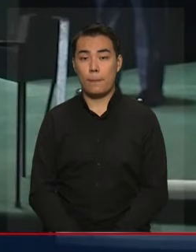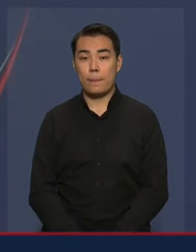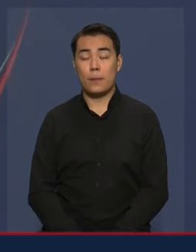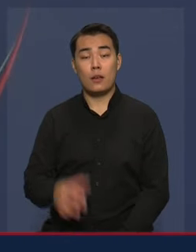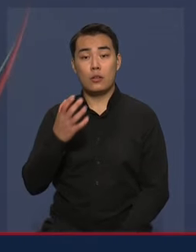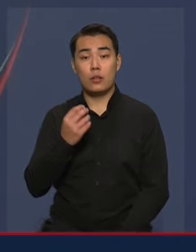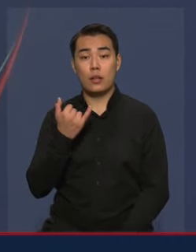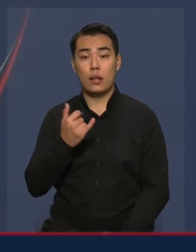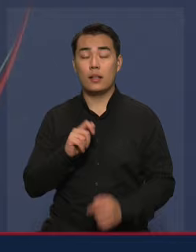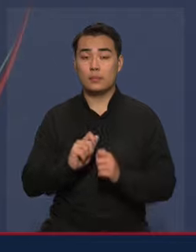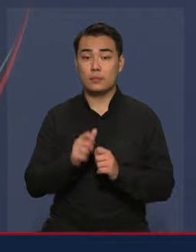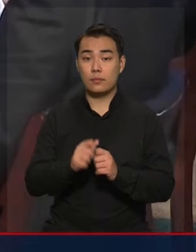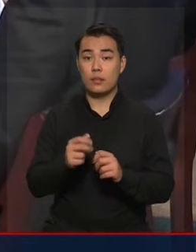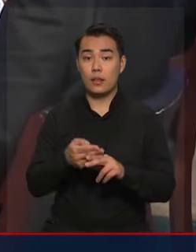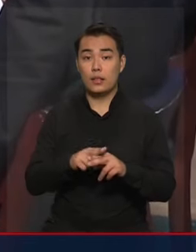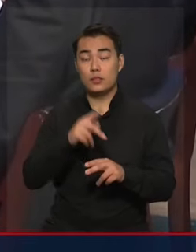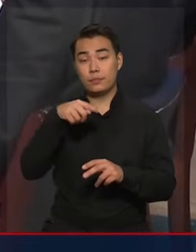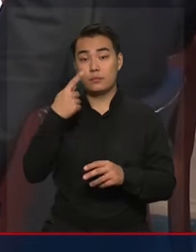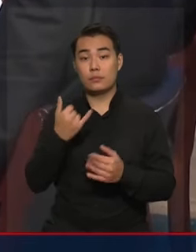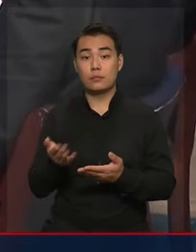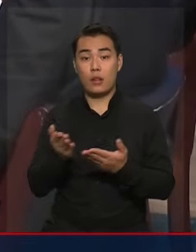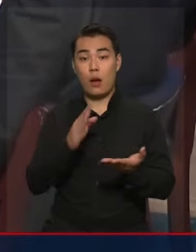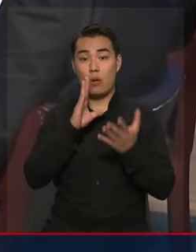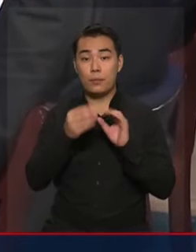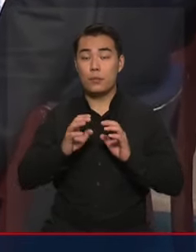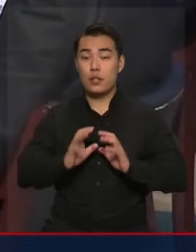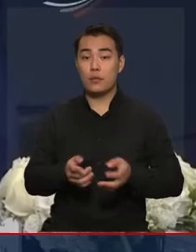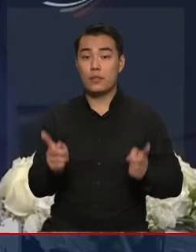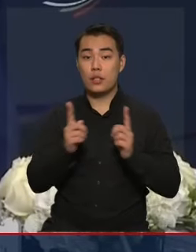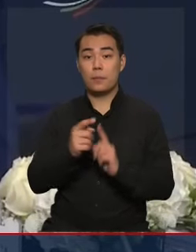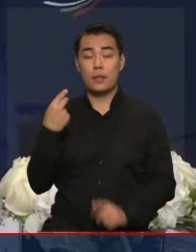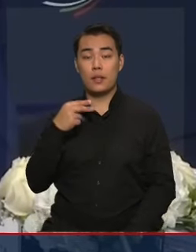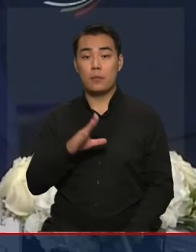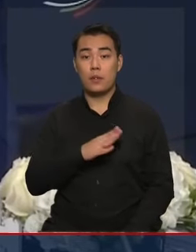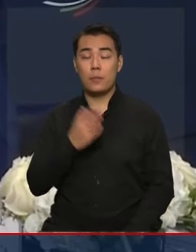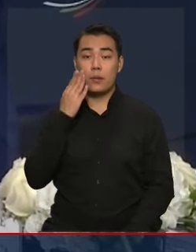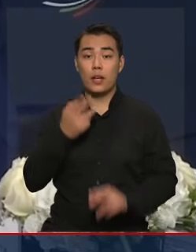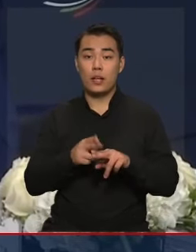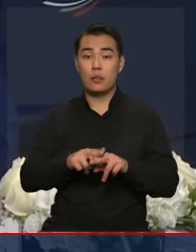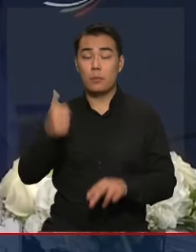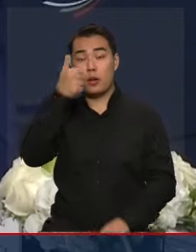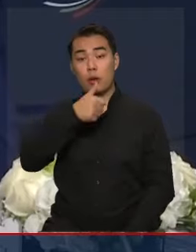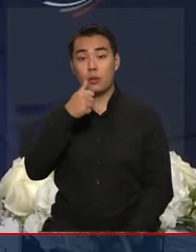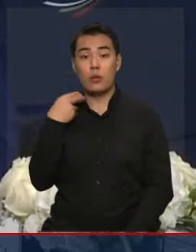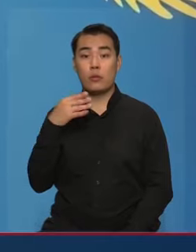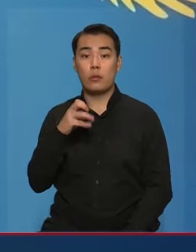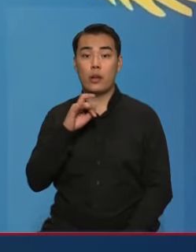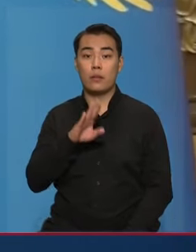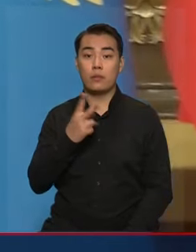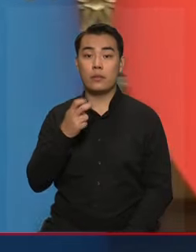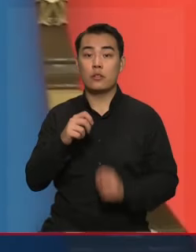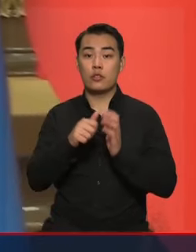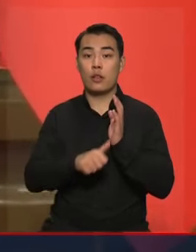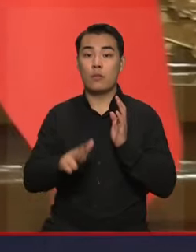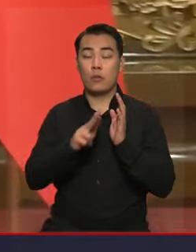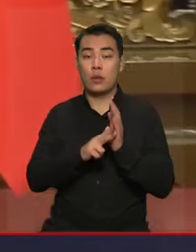Тем временем привлечение таких инвесторов в страну проводится во время международных встреч президента. К примеру, в этом году Касым-Жомарт Токаев провел